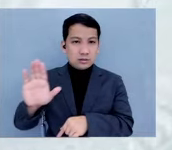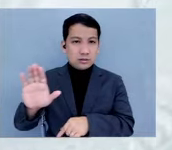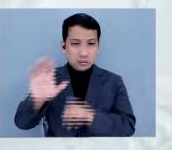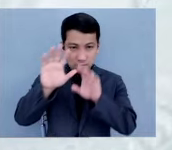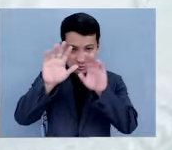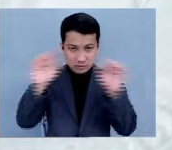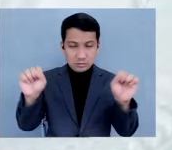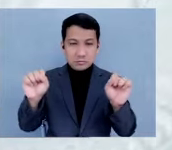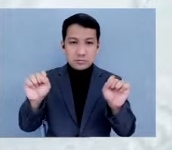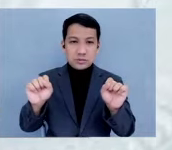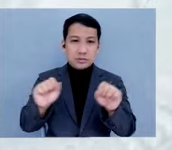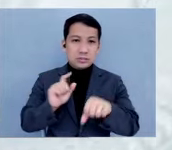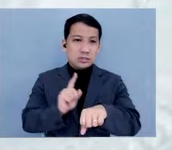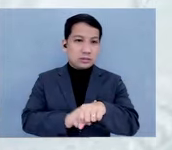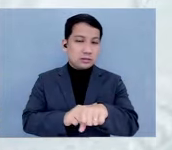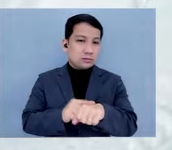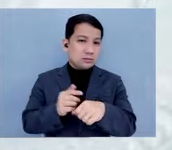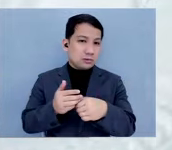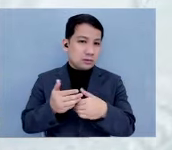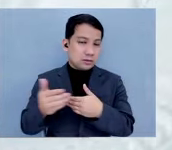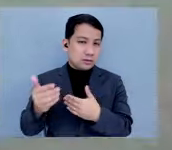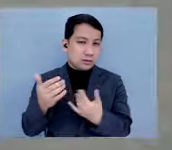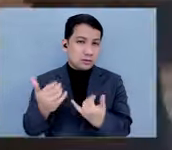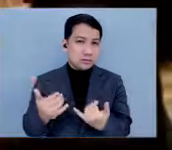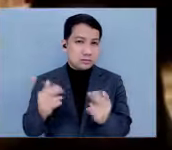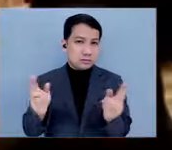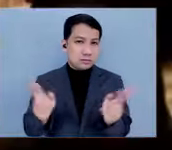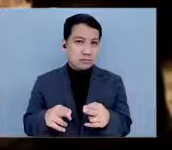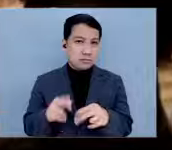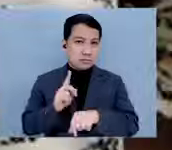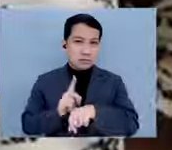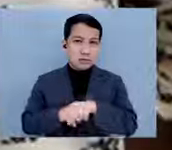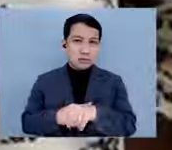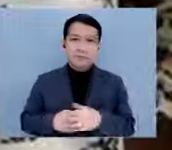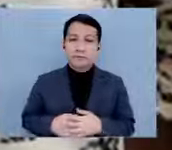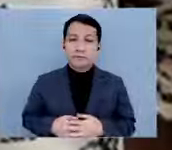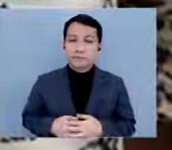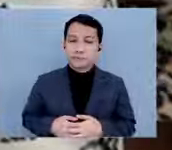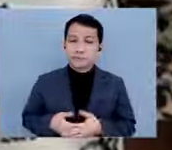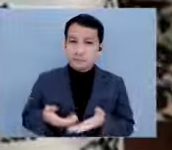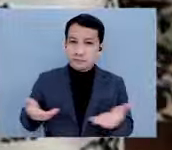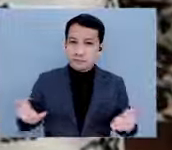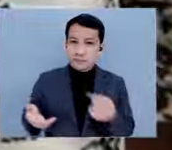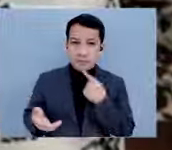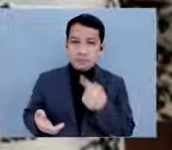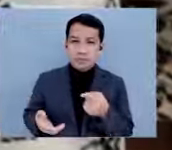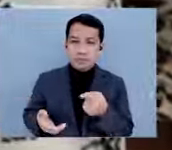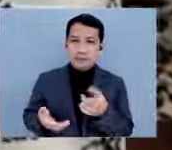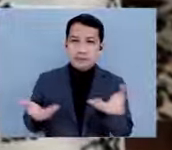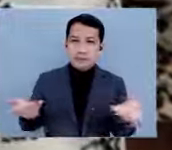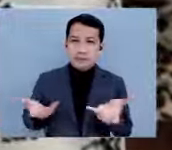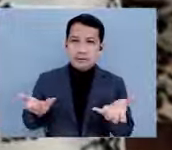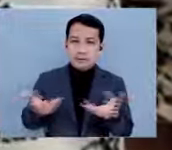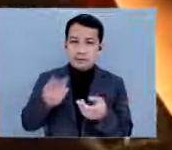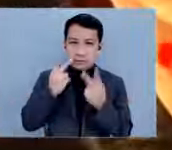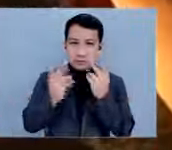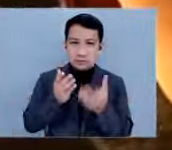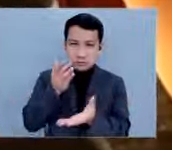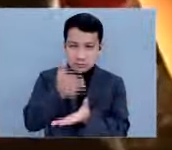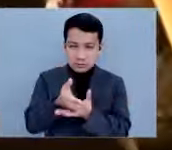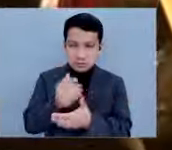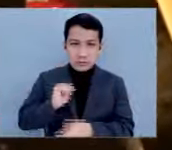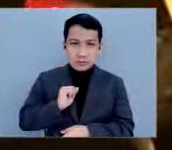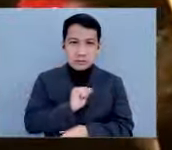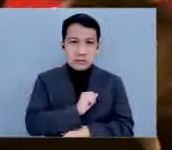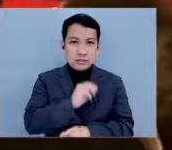for his presidency in the time being. Wala namang binanggit si Quiboloy kung dadalo ba siya sa pagdinig ng Senado sa March